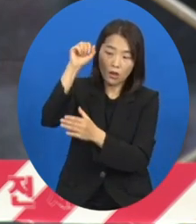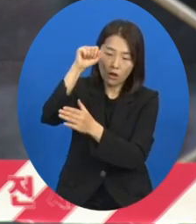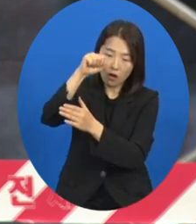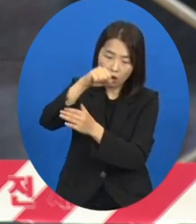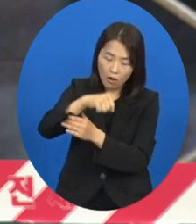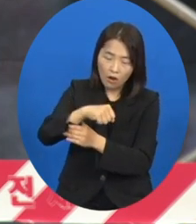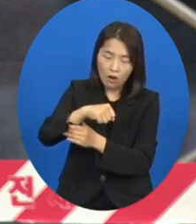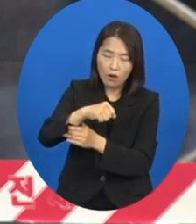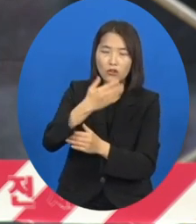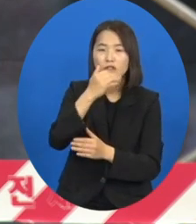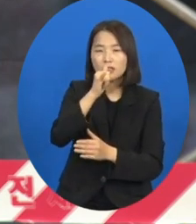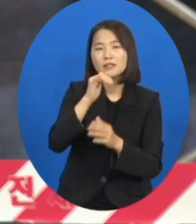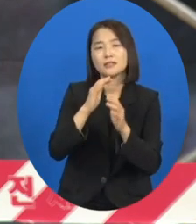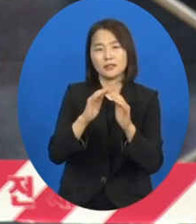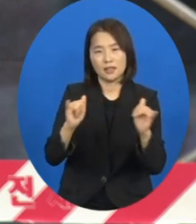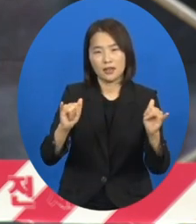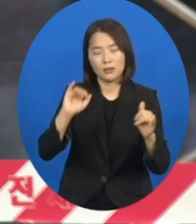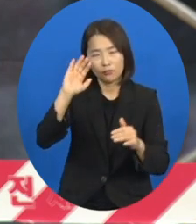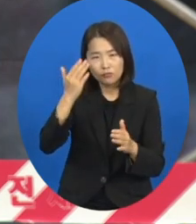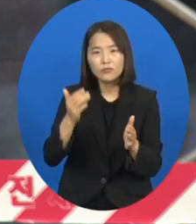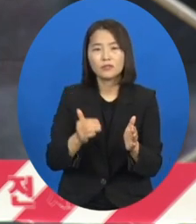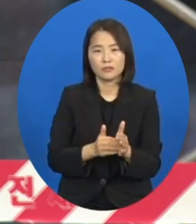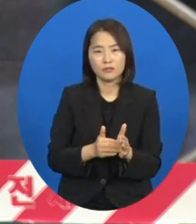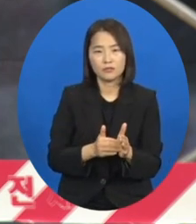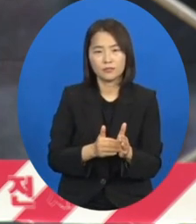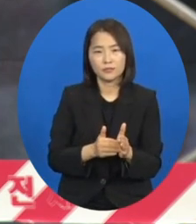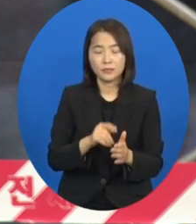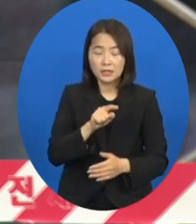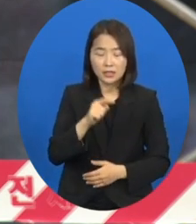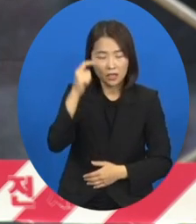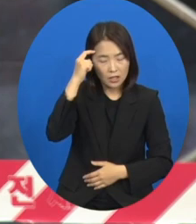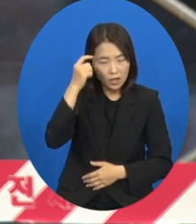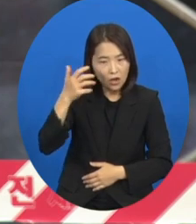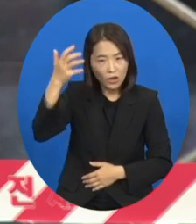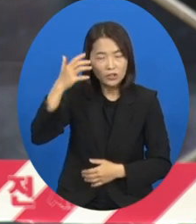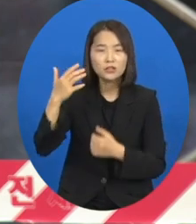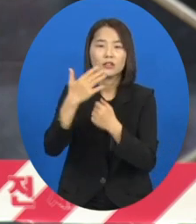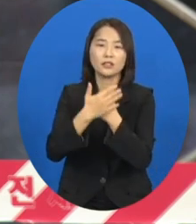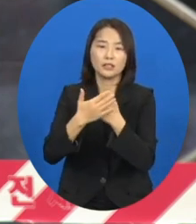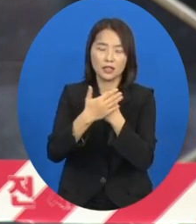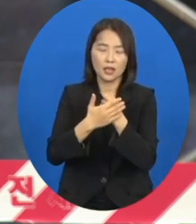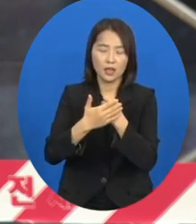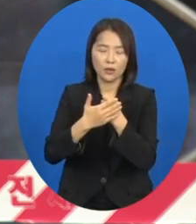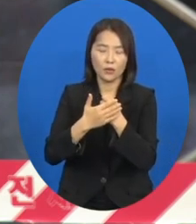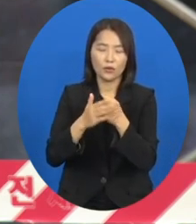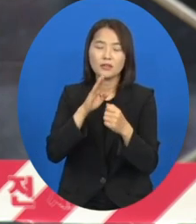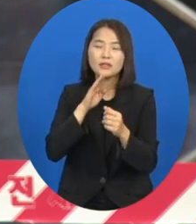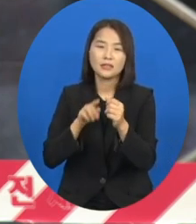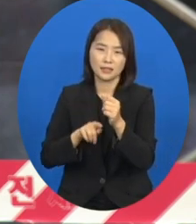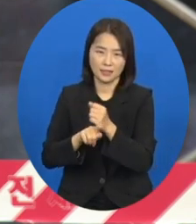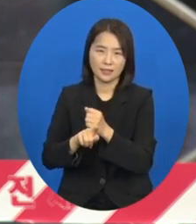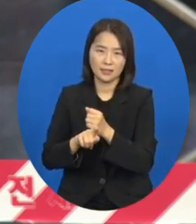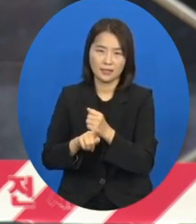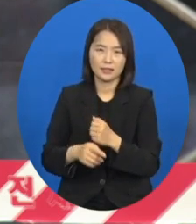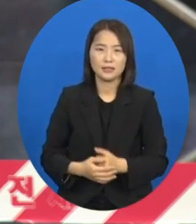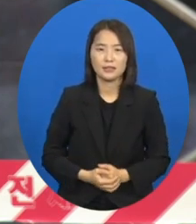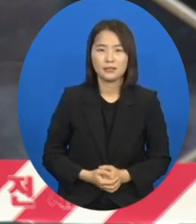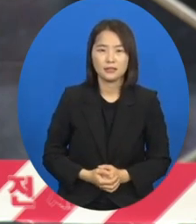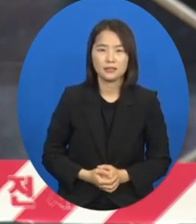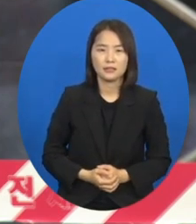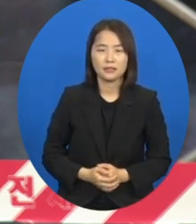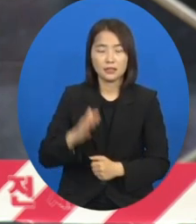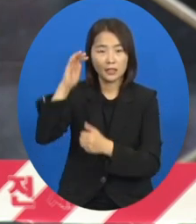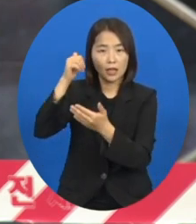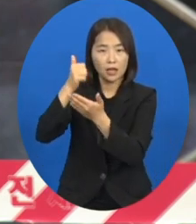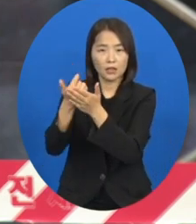사람이 되었다라는 것입니다. 이것이 영적인 은혜이고 영적인 진리인 것입니다. 우리가